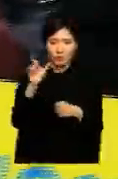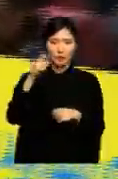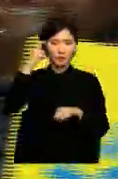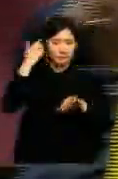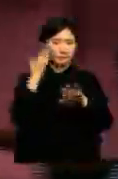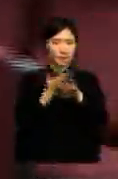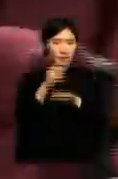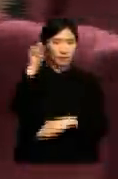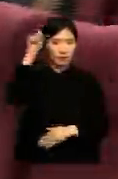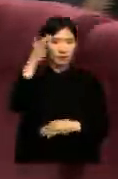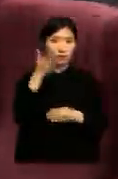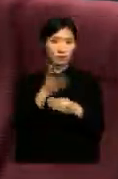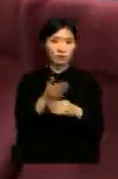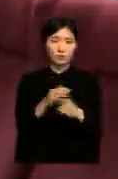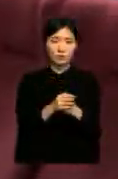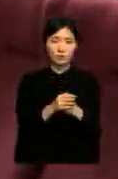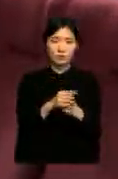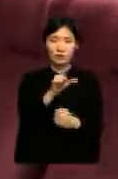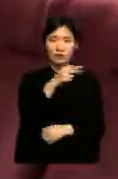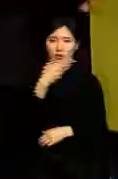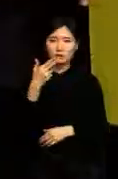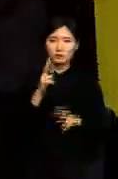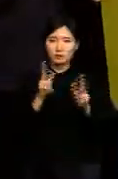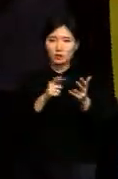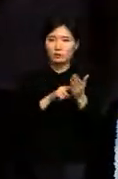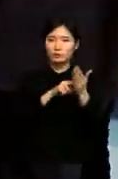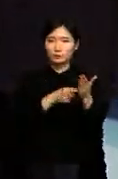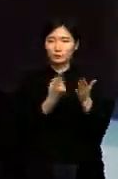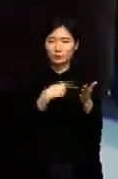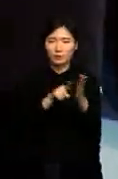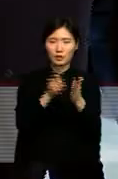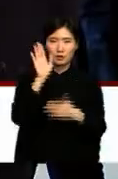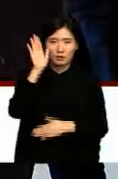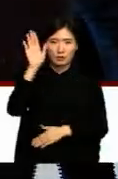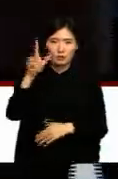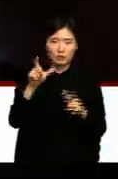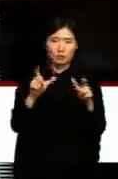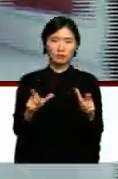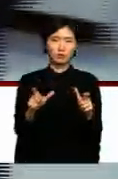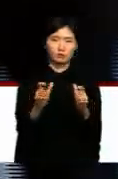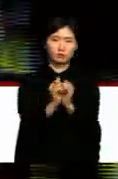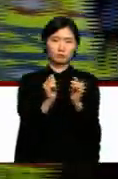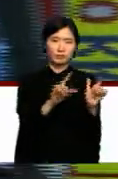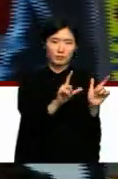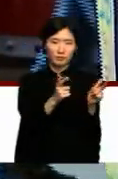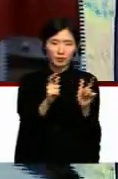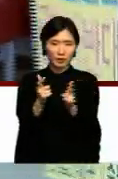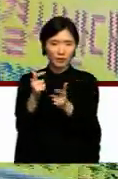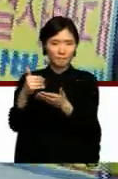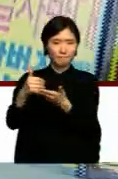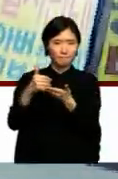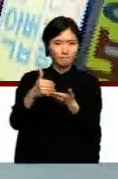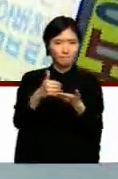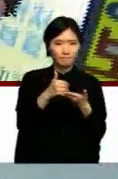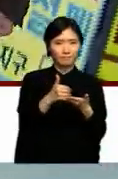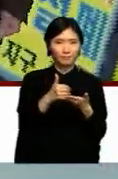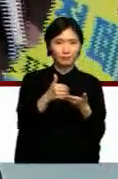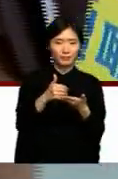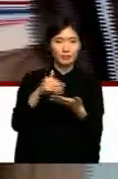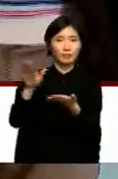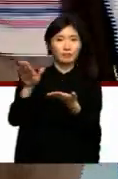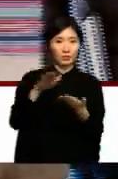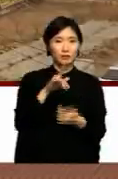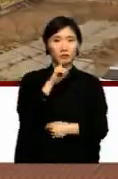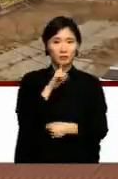것입니다 반면에 lh 는 사업추진을 위해 앞으로도 지역 주민들의 다양한 목소리를 계속 수렴해 나가겠다 고